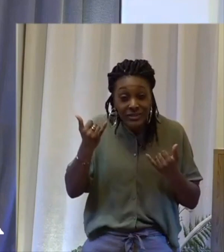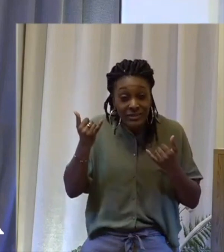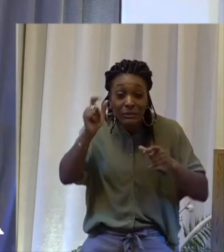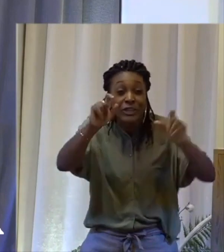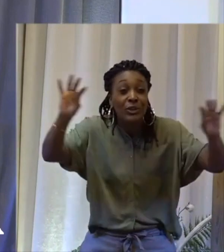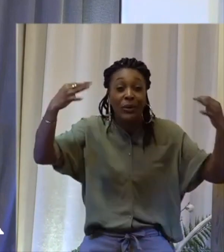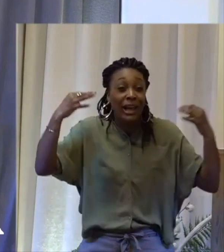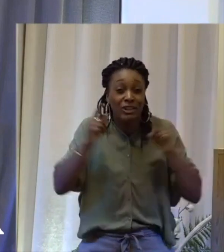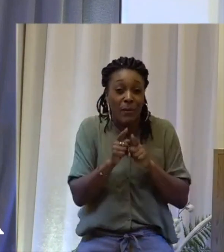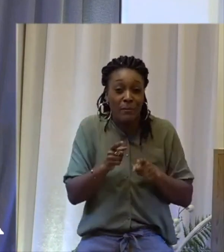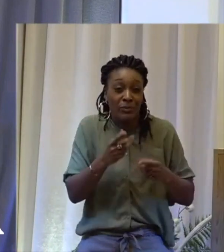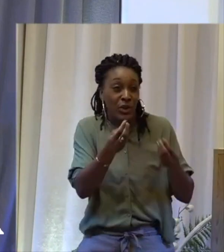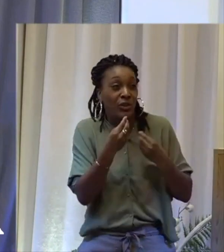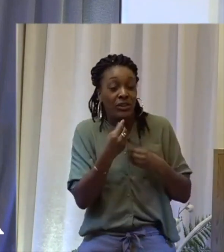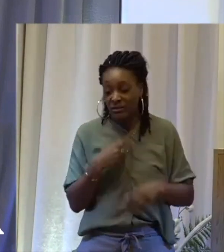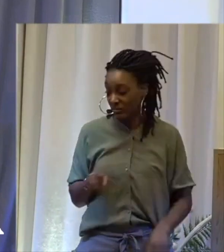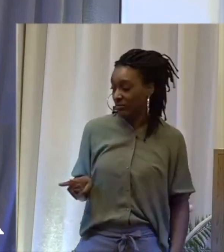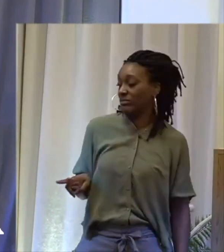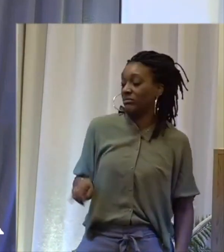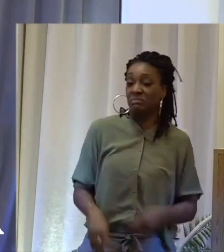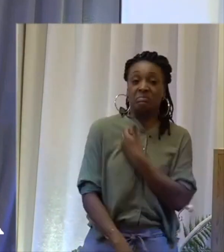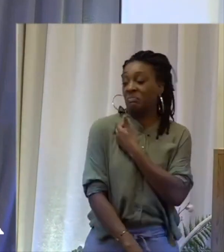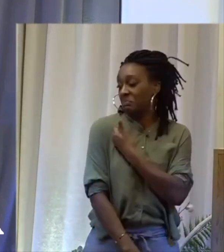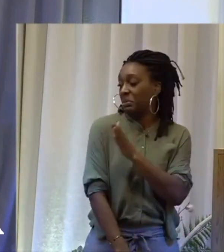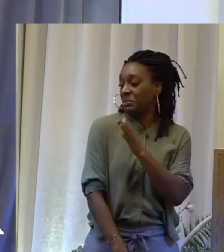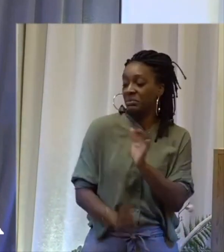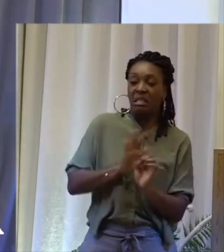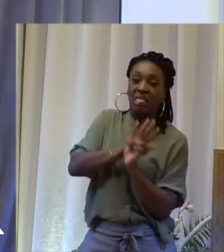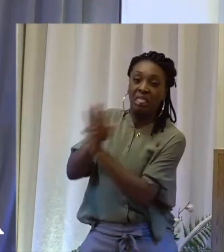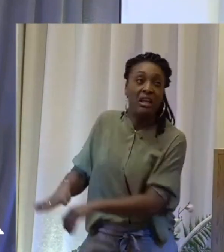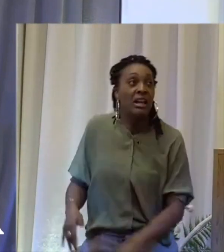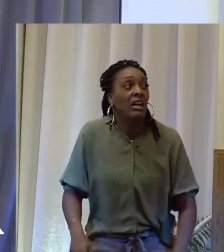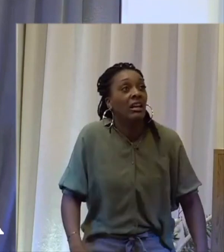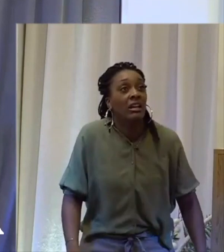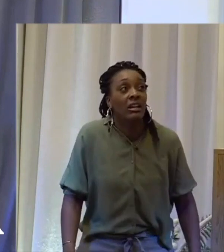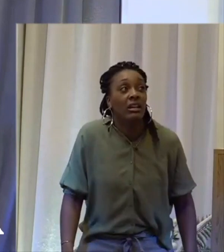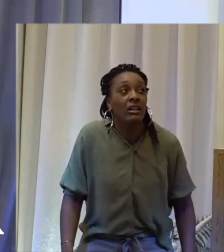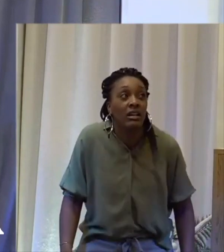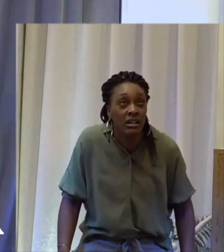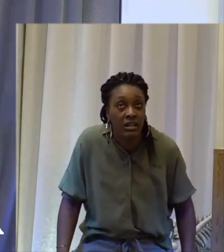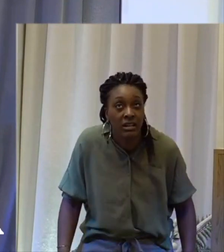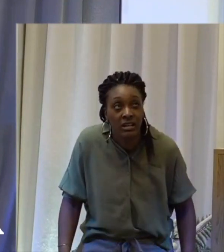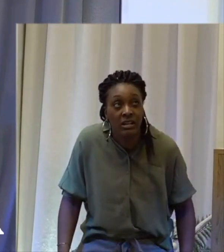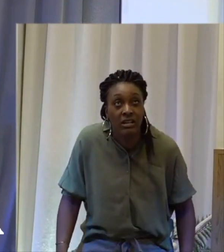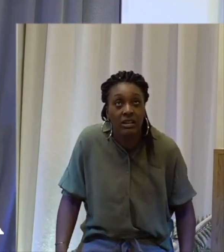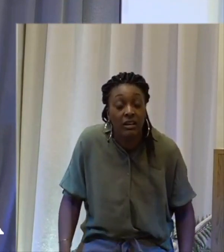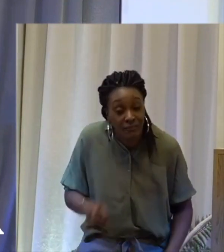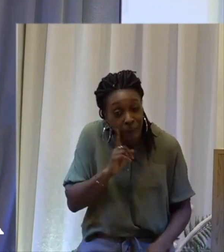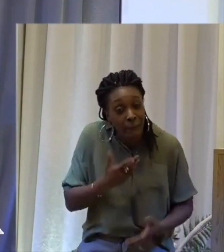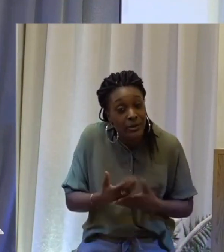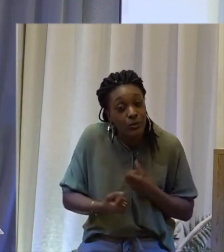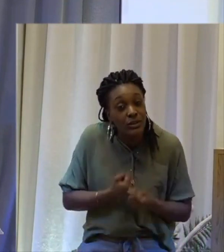sont des regards qui abaissent, qui détruisent, qui enlèvent le reste de vie qu'elle devrait conserver.